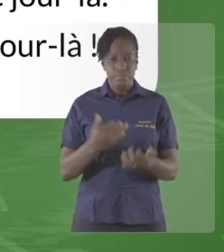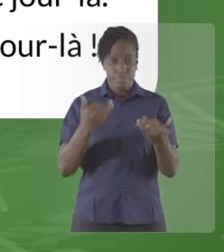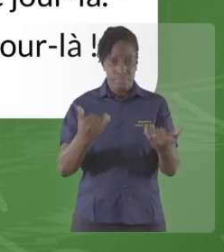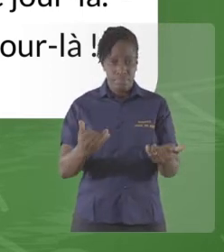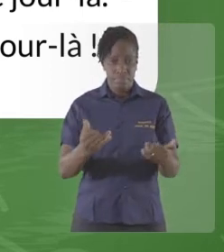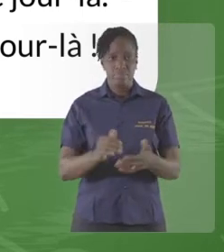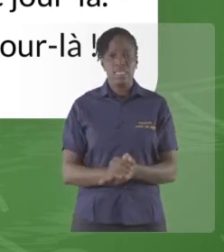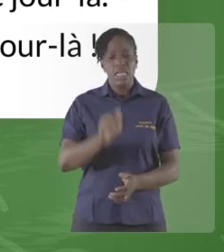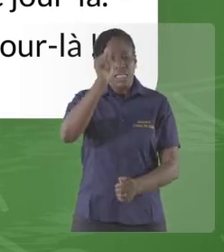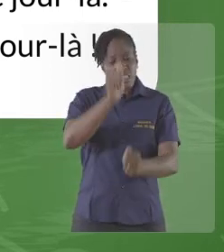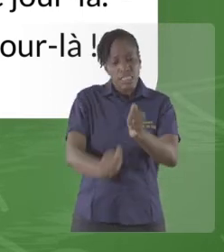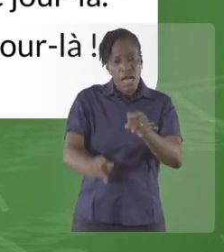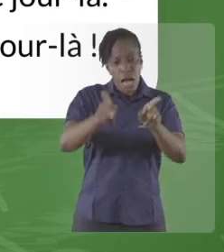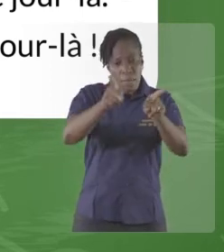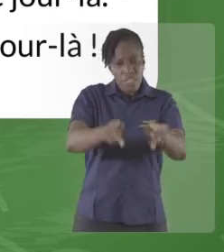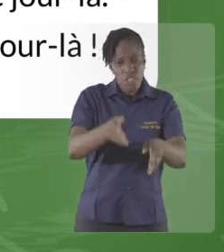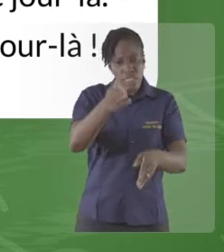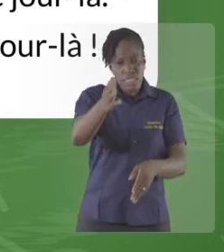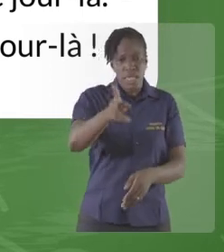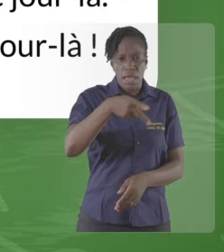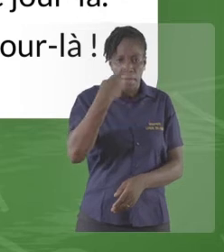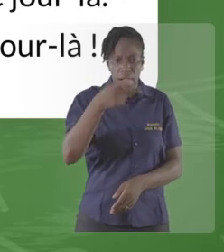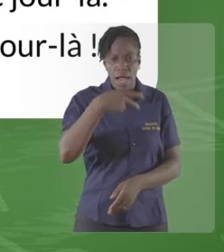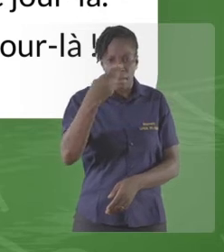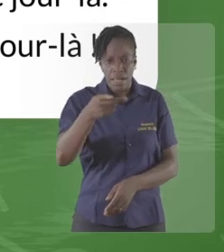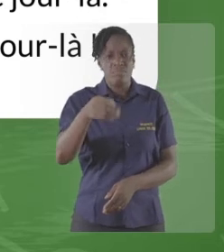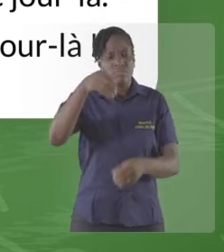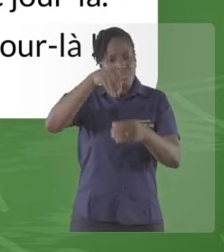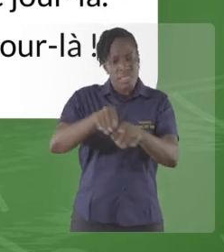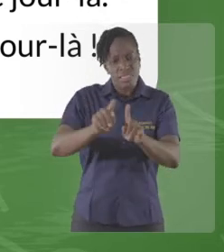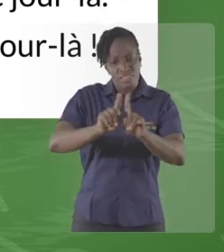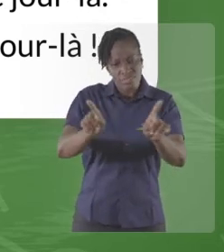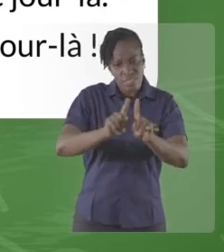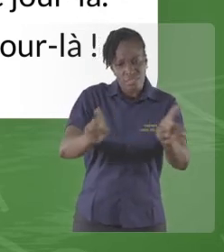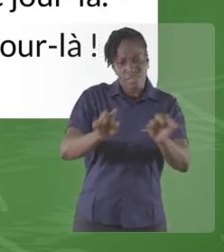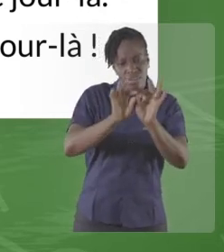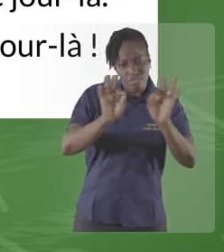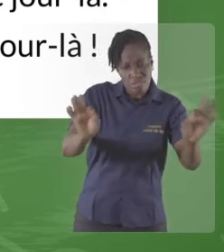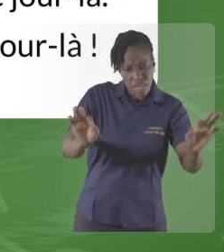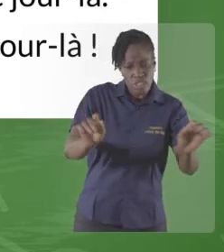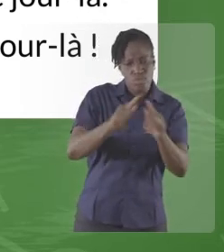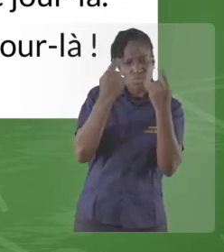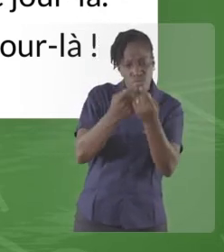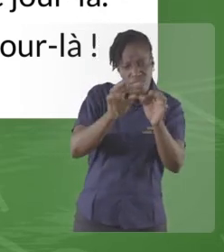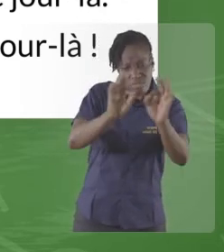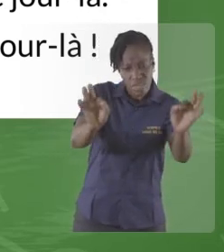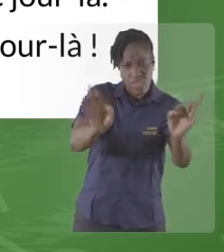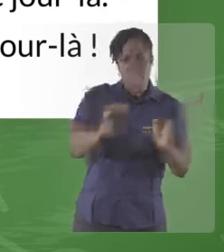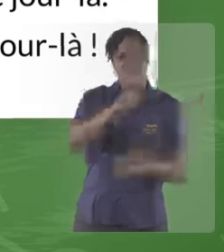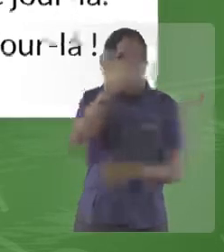Maintenant, que fait chaque personnage qui intervient dans chacune des phrases du corpus?